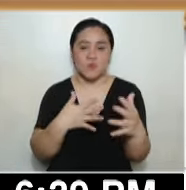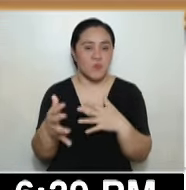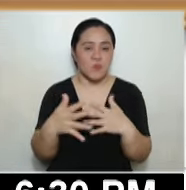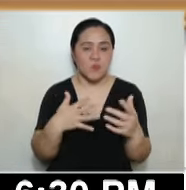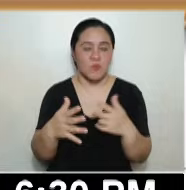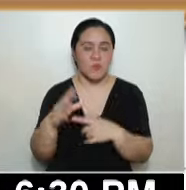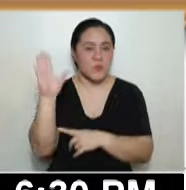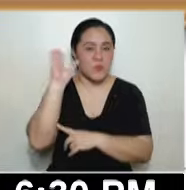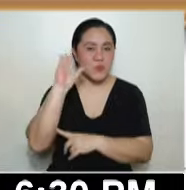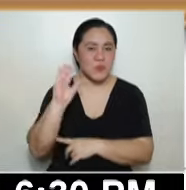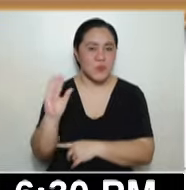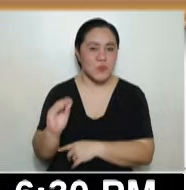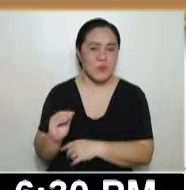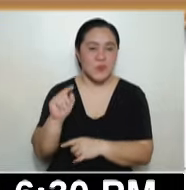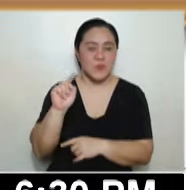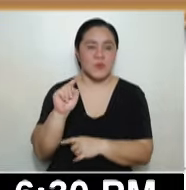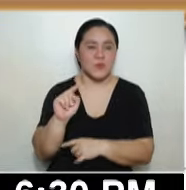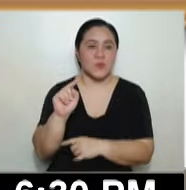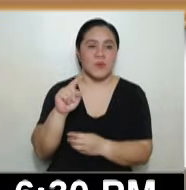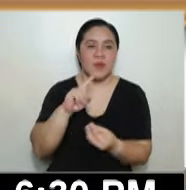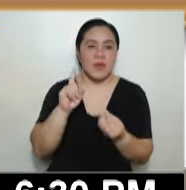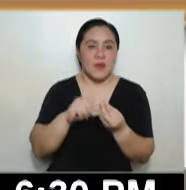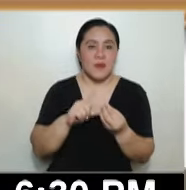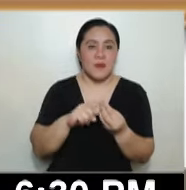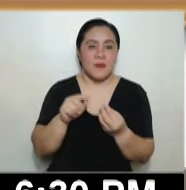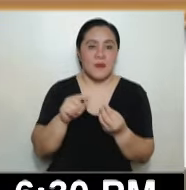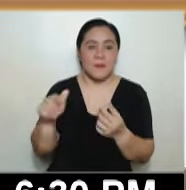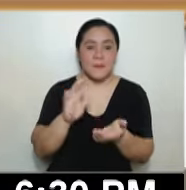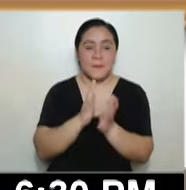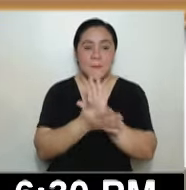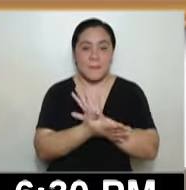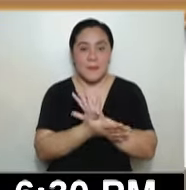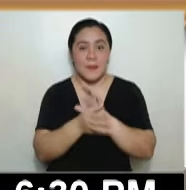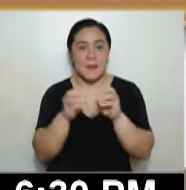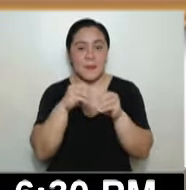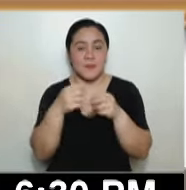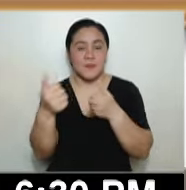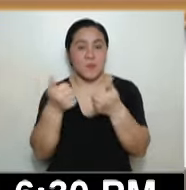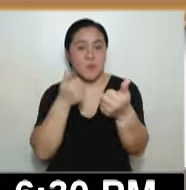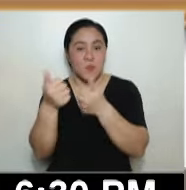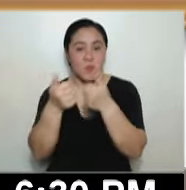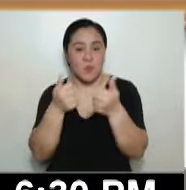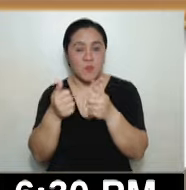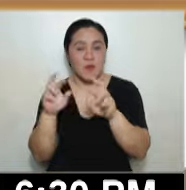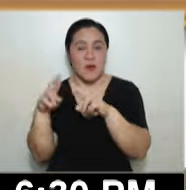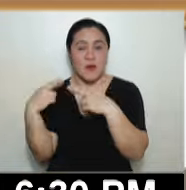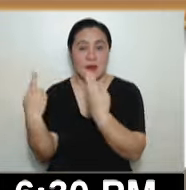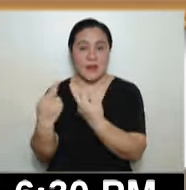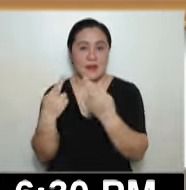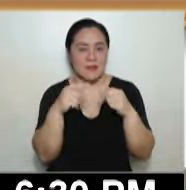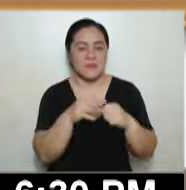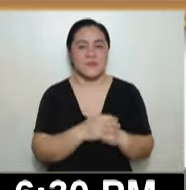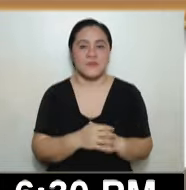mga cases ano, kahit pa magkakatunggali yung mga magkakamag-anak. Halimbawa sa Makati,